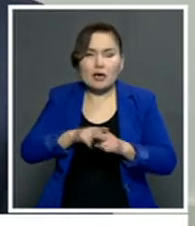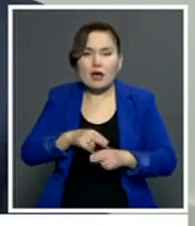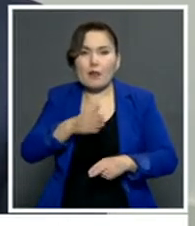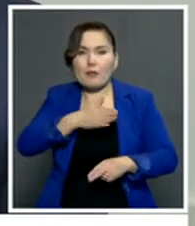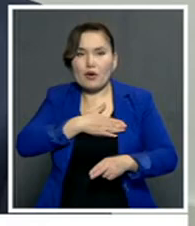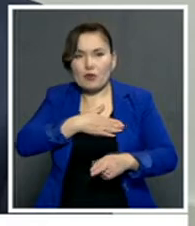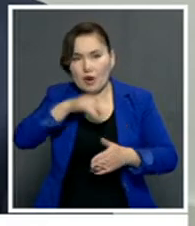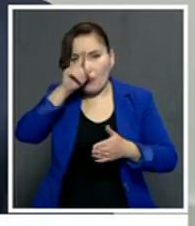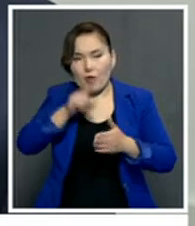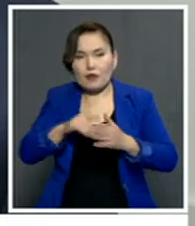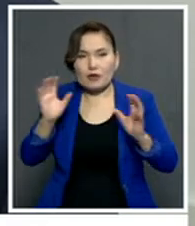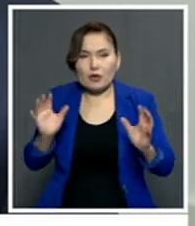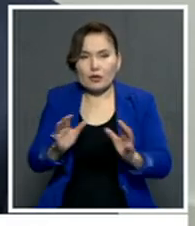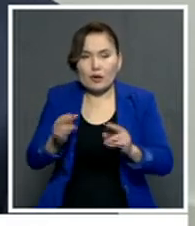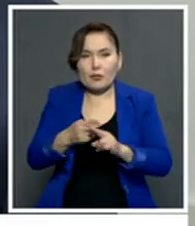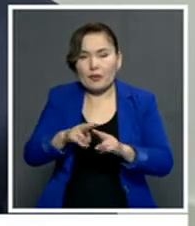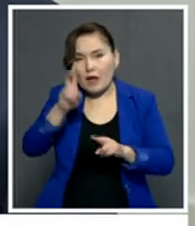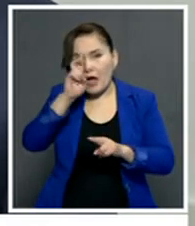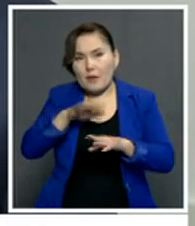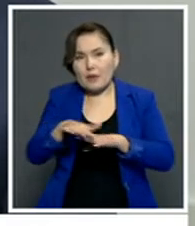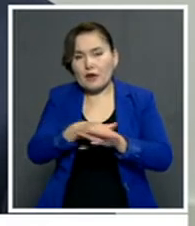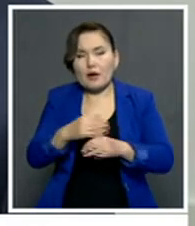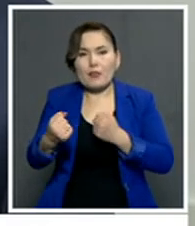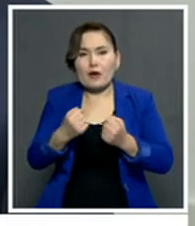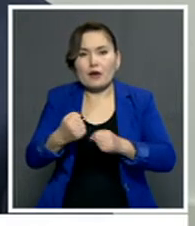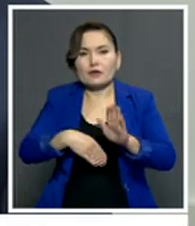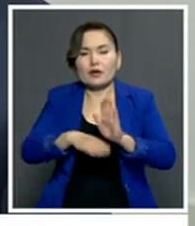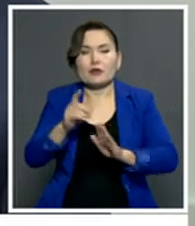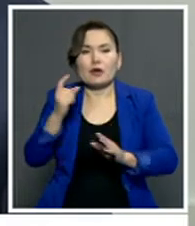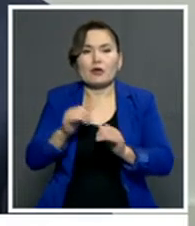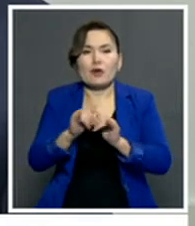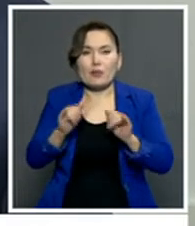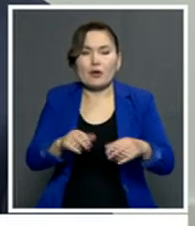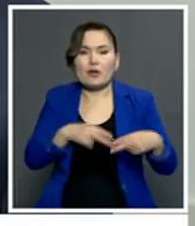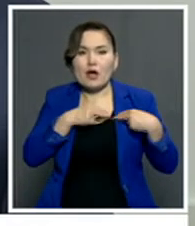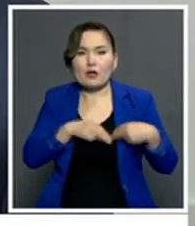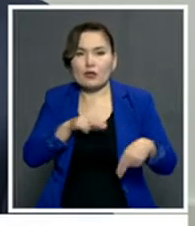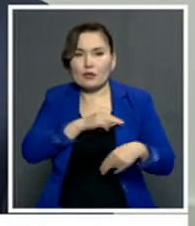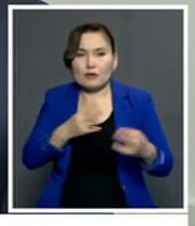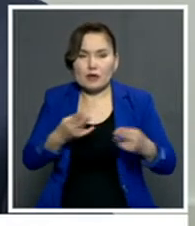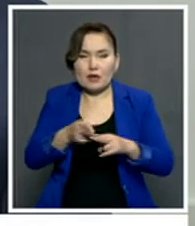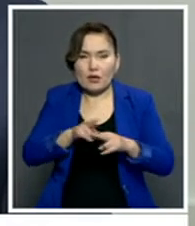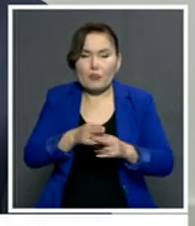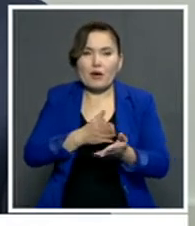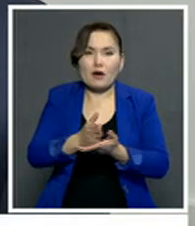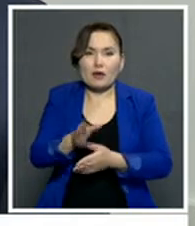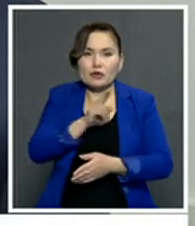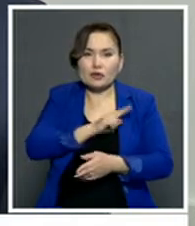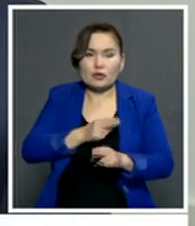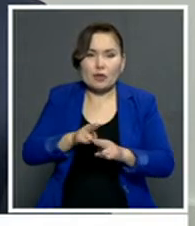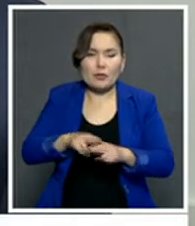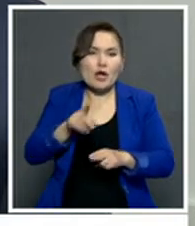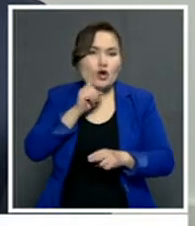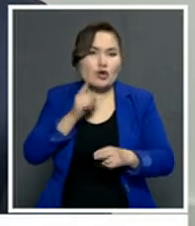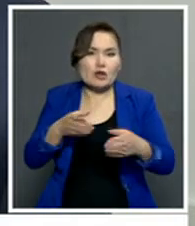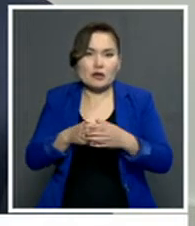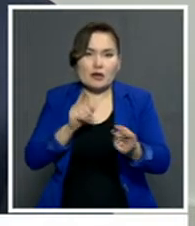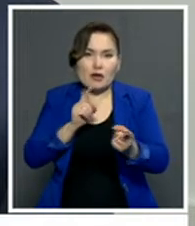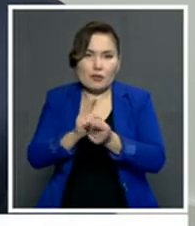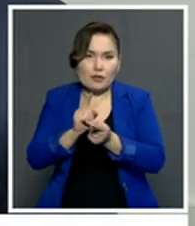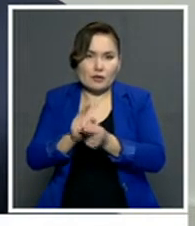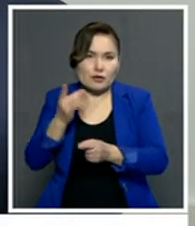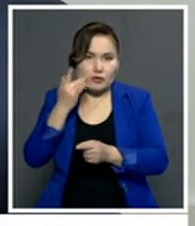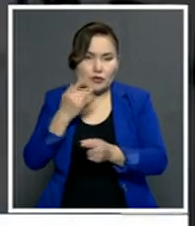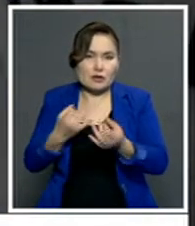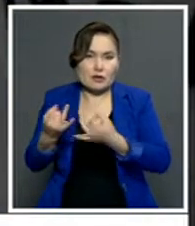рухани құндылықтарын сақтай отырып, мемлекетімізді нығайтуға, экономикасын дамытуға күш салуы тиіс. Біз осы бағытта кіші буын өкілдерімен жиі кездесулер өткізіп